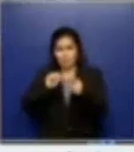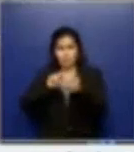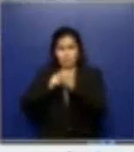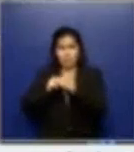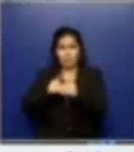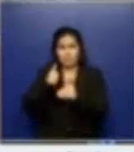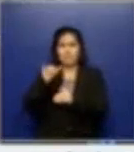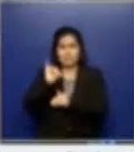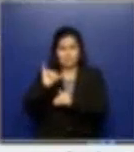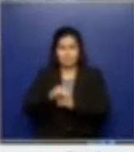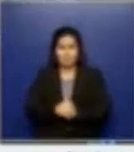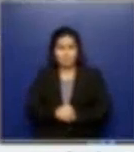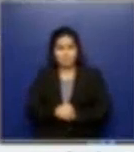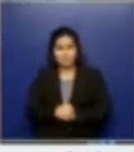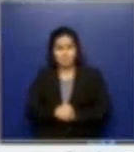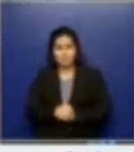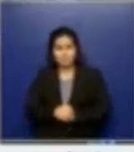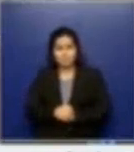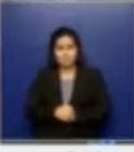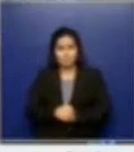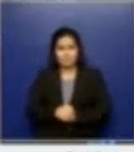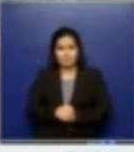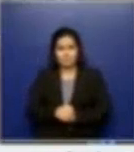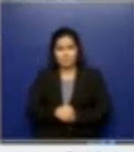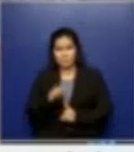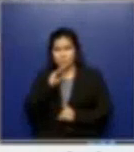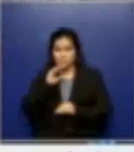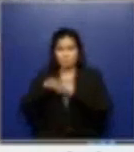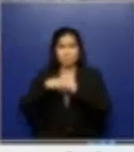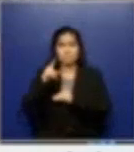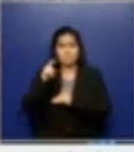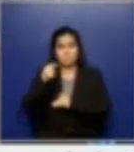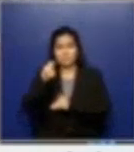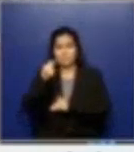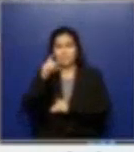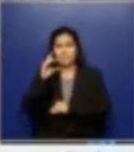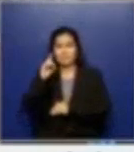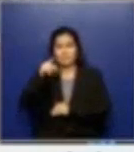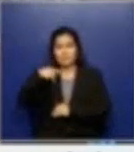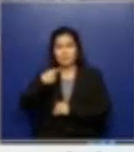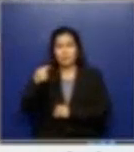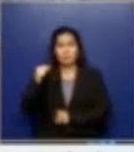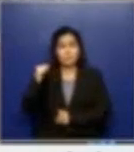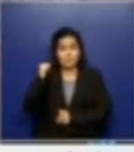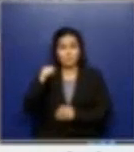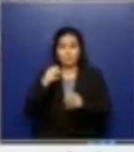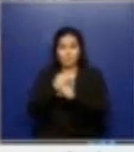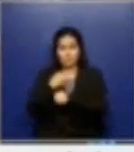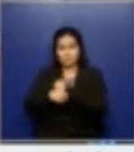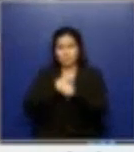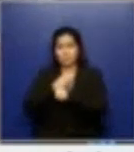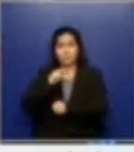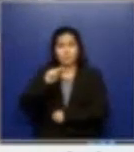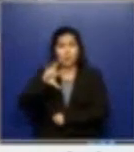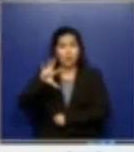ริงคืออยู่กลางเหวแต่ถ้าไม่โตจริงก็อยู่ก้นเหวต่อแสดงว่าปี64นี่แม้มันโ